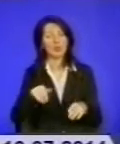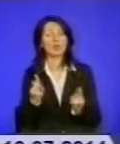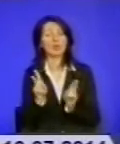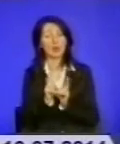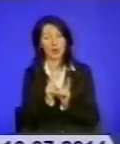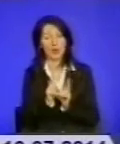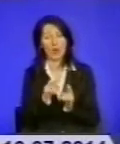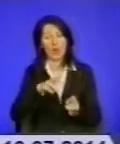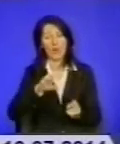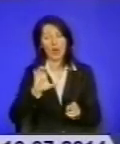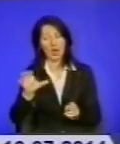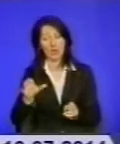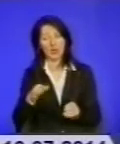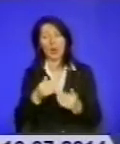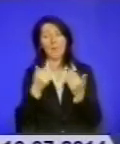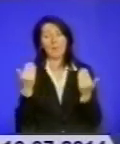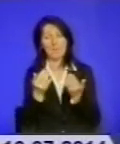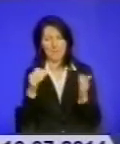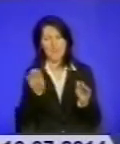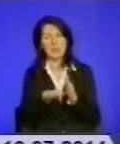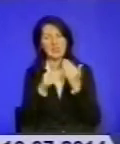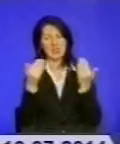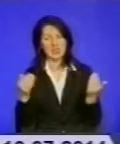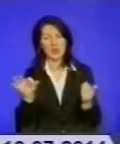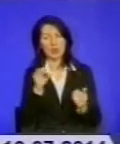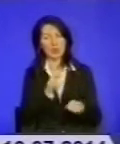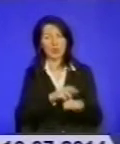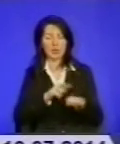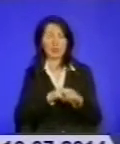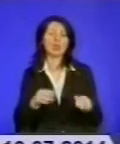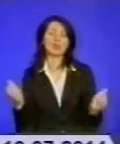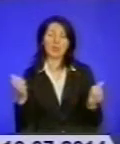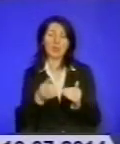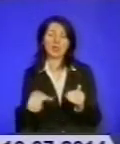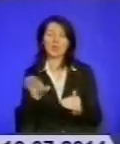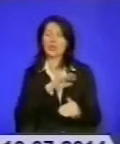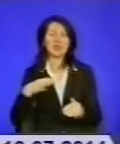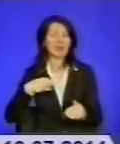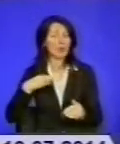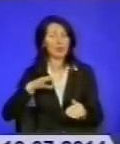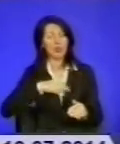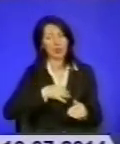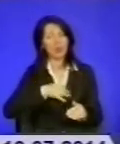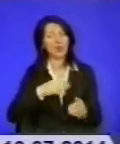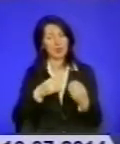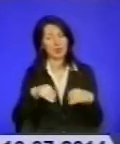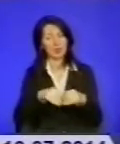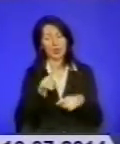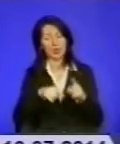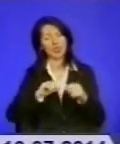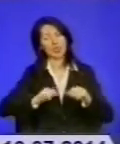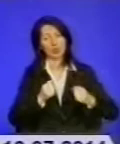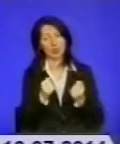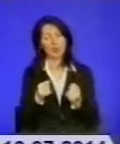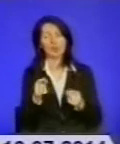в МВС під стінами обласної міліції зібралися усі небайдужі до горя родини. Родичі, друзі, односельчани та представники